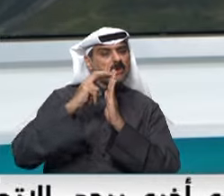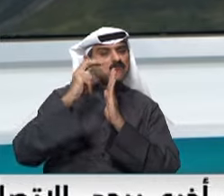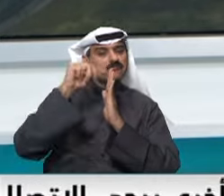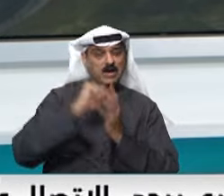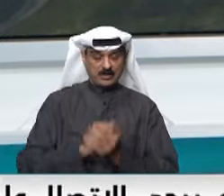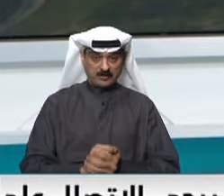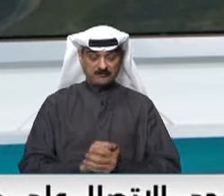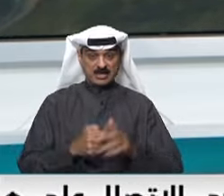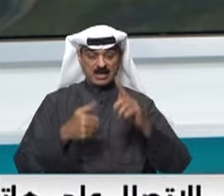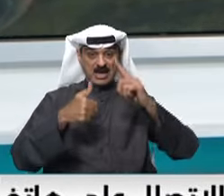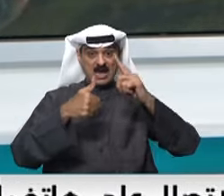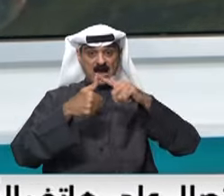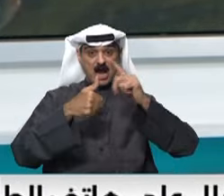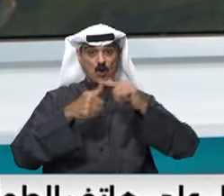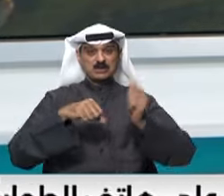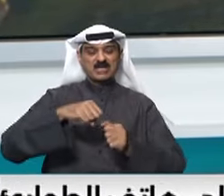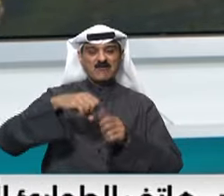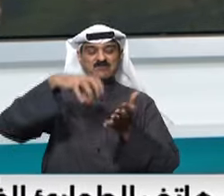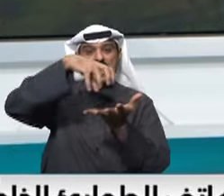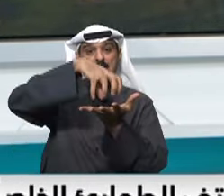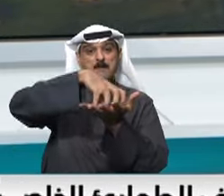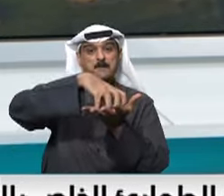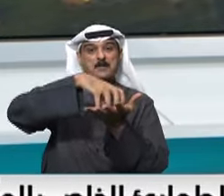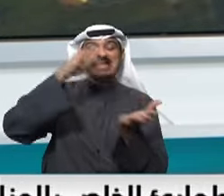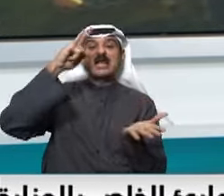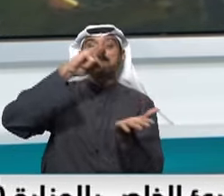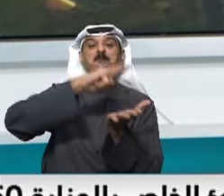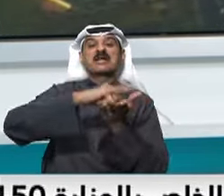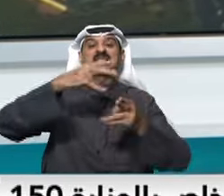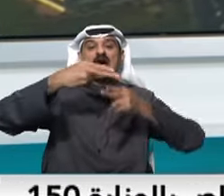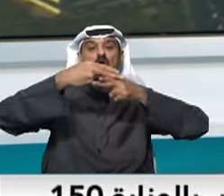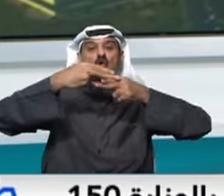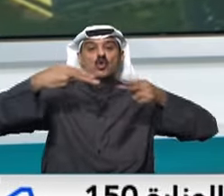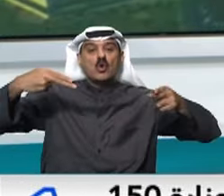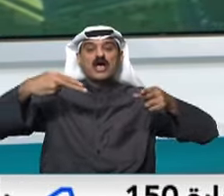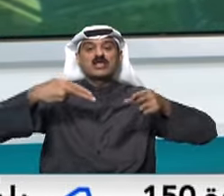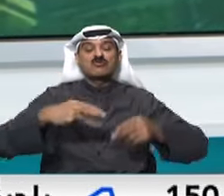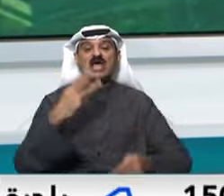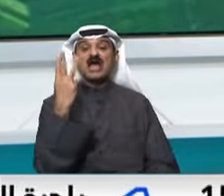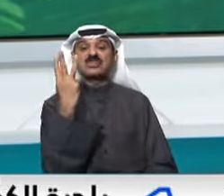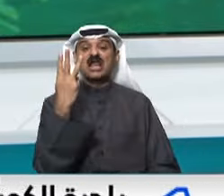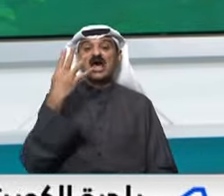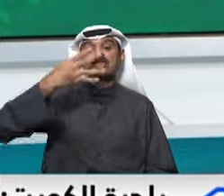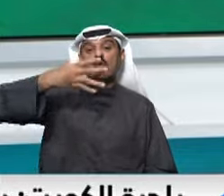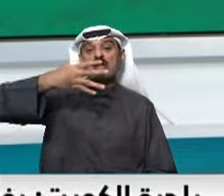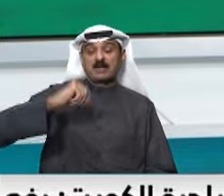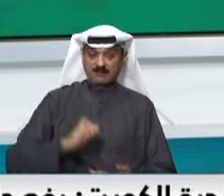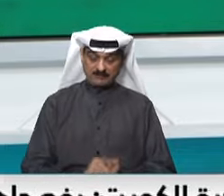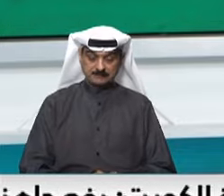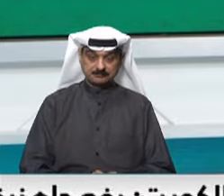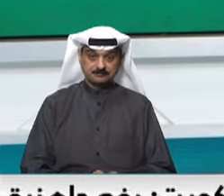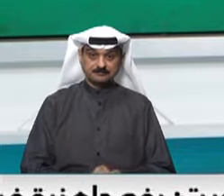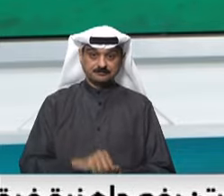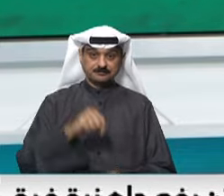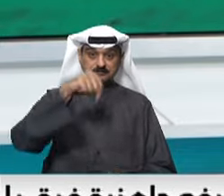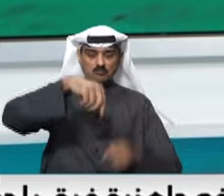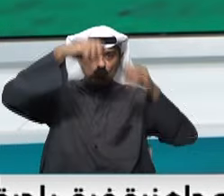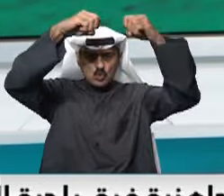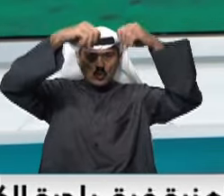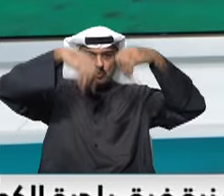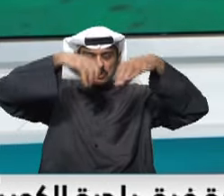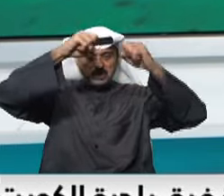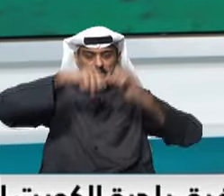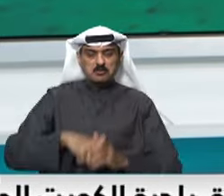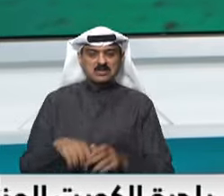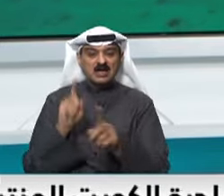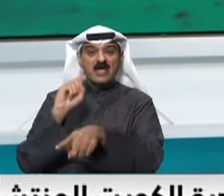منطقة الرابية السكنية كذلك مطار الكويت الدولي 43 ملي. أيضا تفاوتت كميات الأمطار في